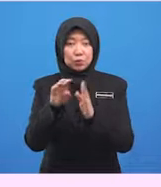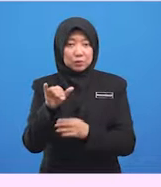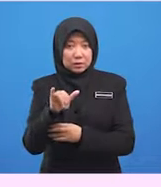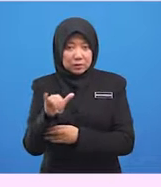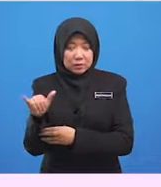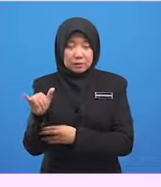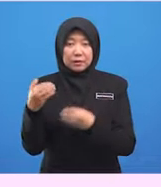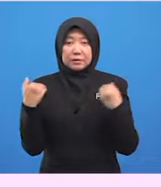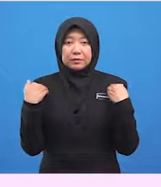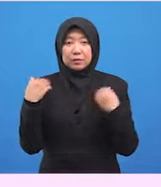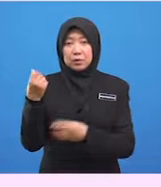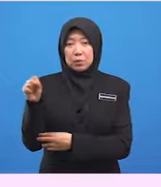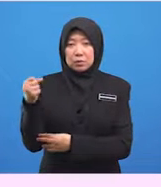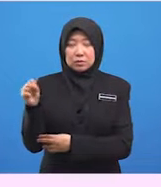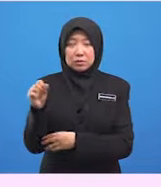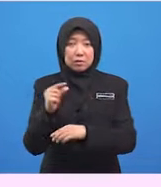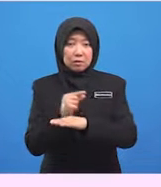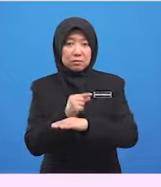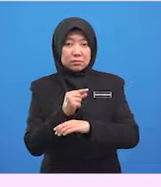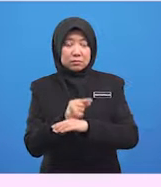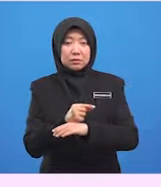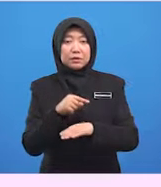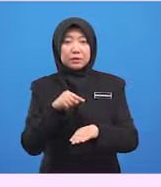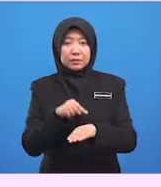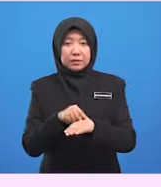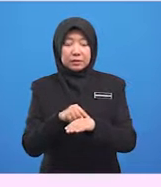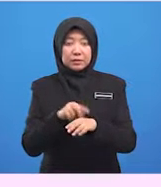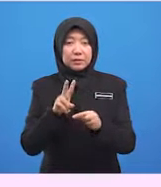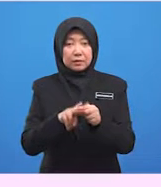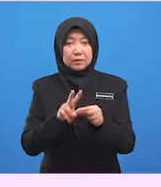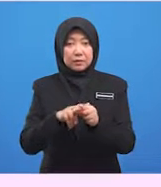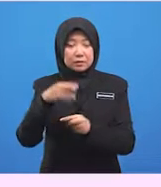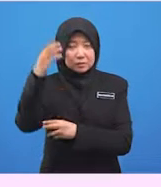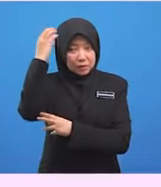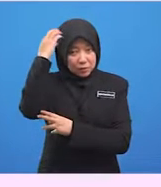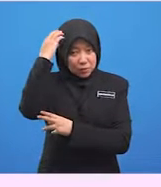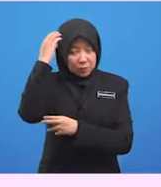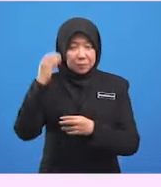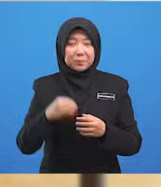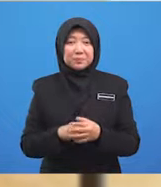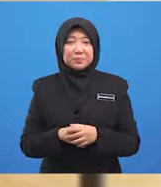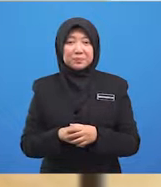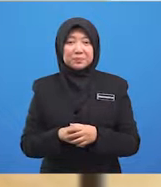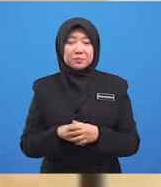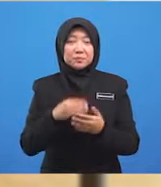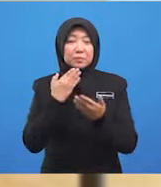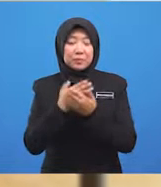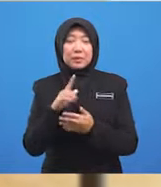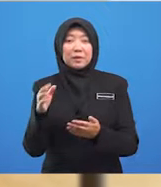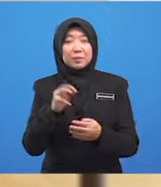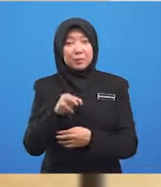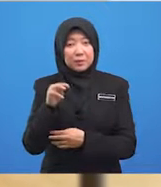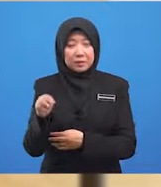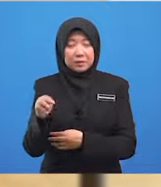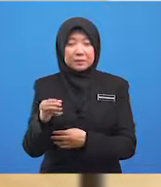terdapat lonceng search yang ditemukan di Klang Selangor painah murid-murid